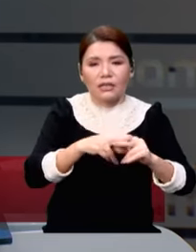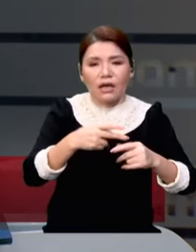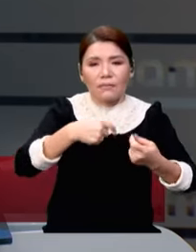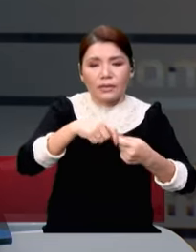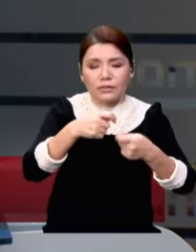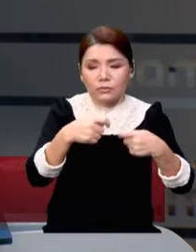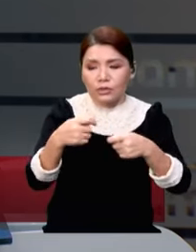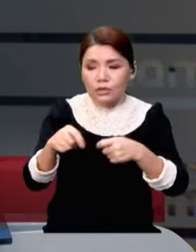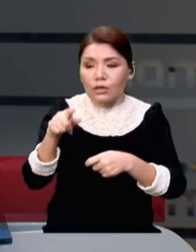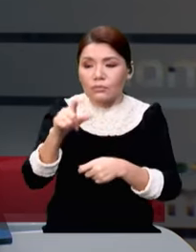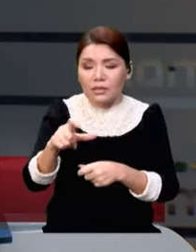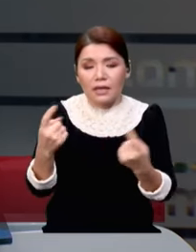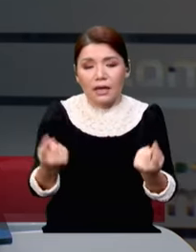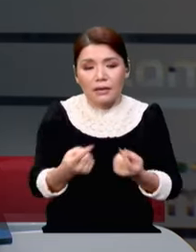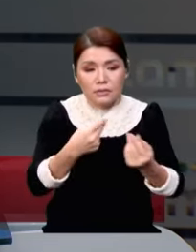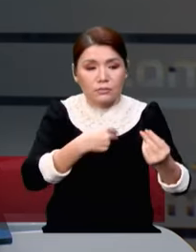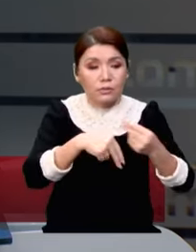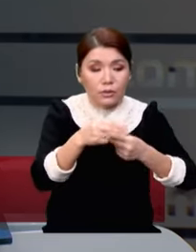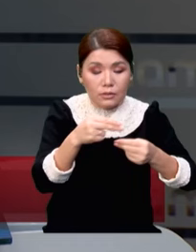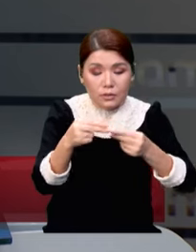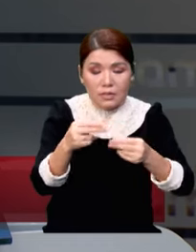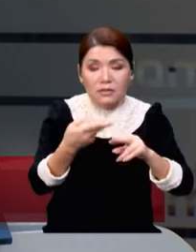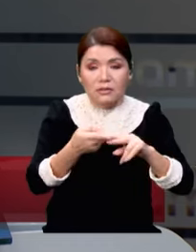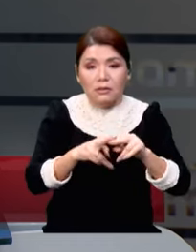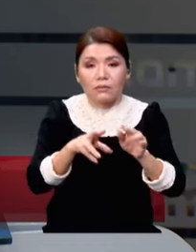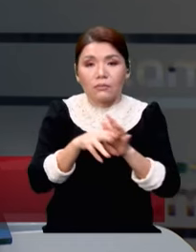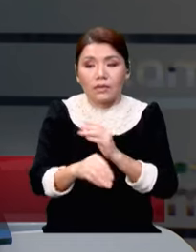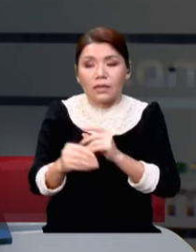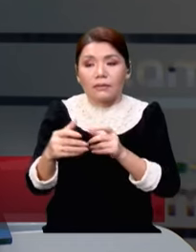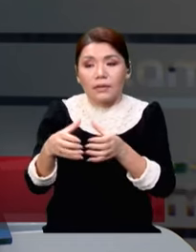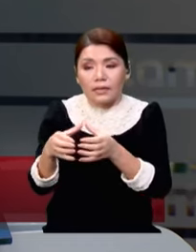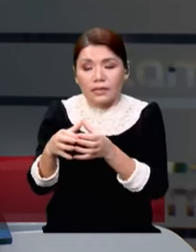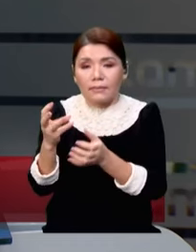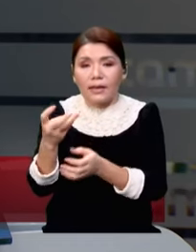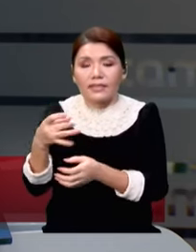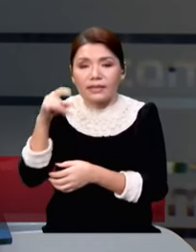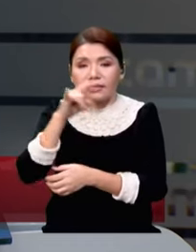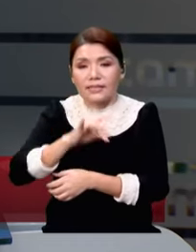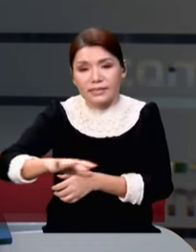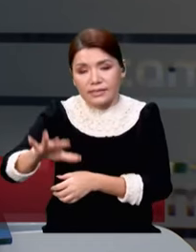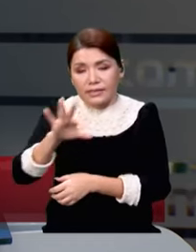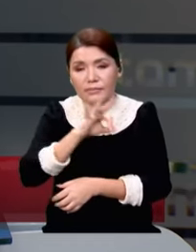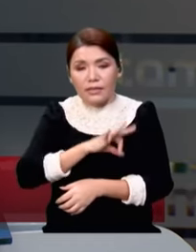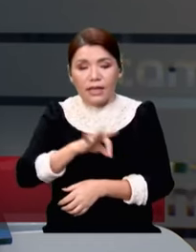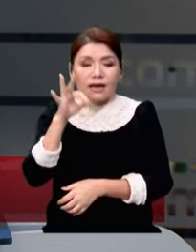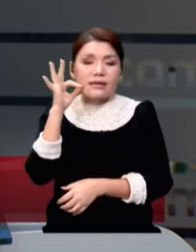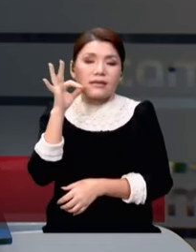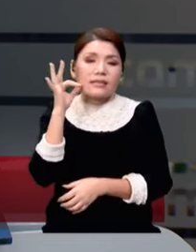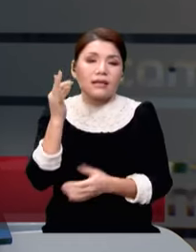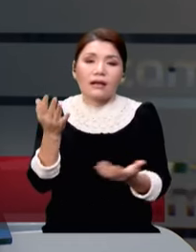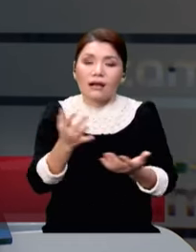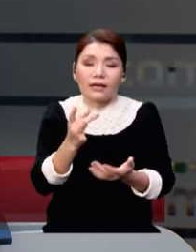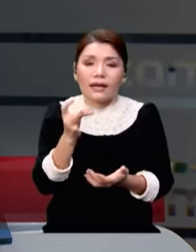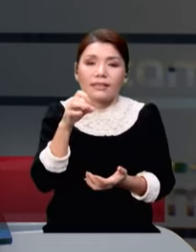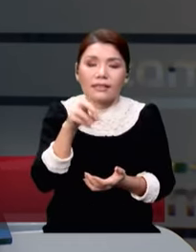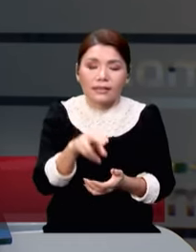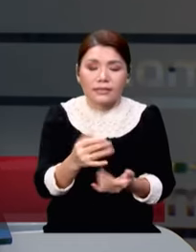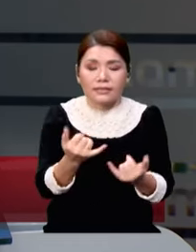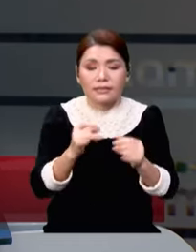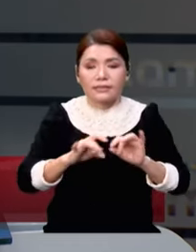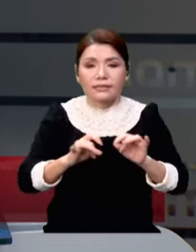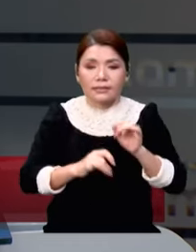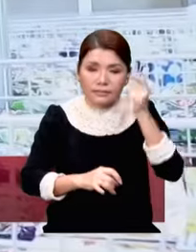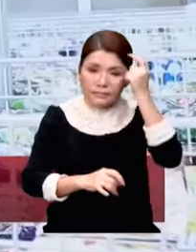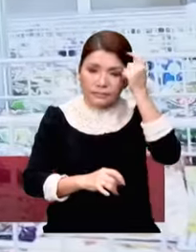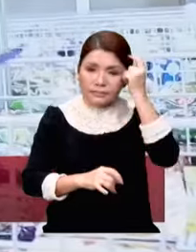счете расплачивается потребитель на кассе и поставщики Made in Kazakhstan. О хитростях ритейлеров наш следующий сюжет.